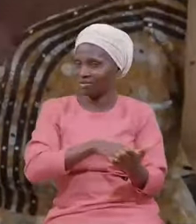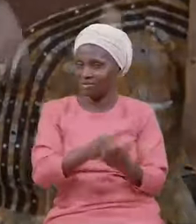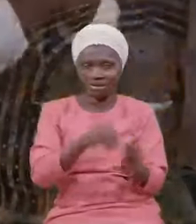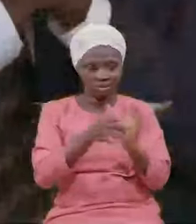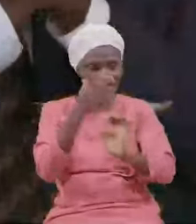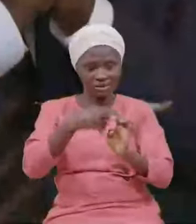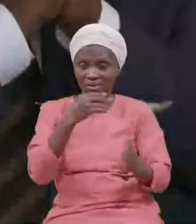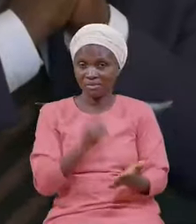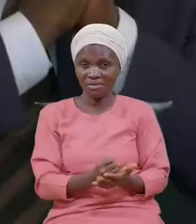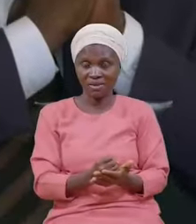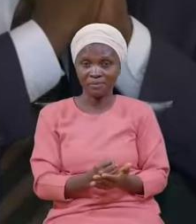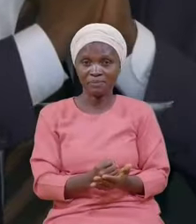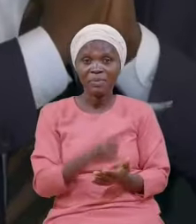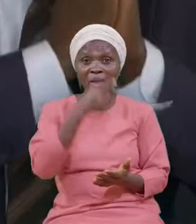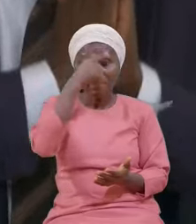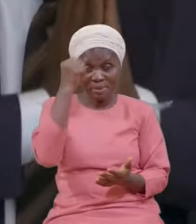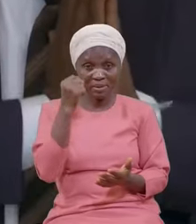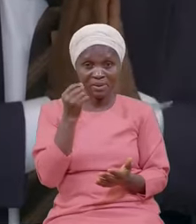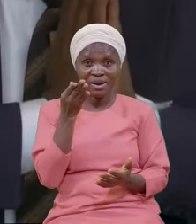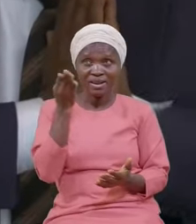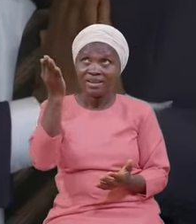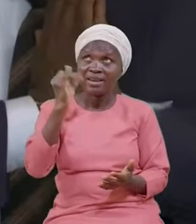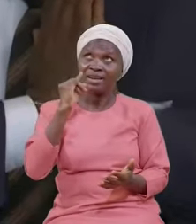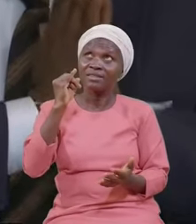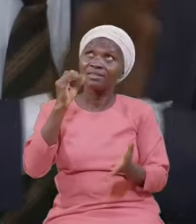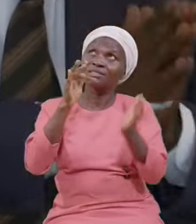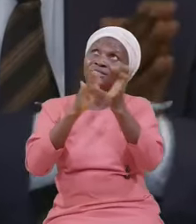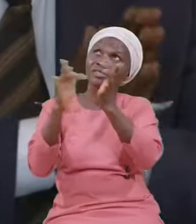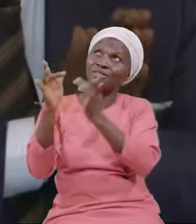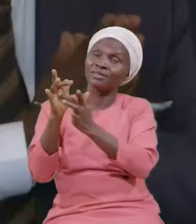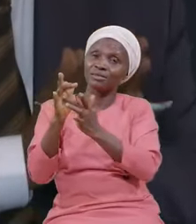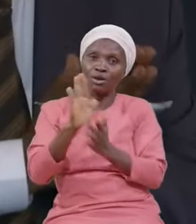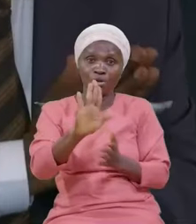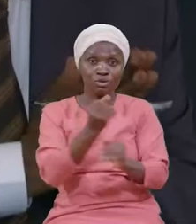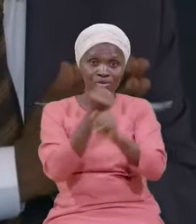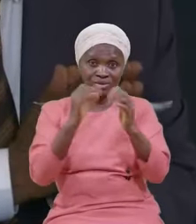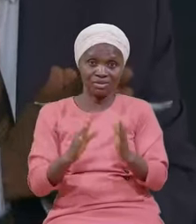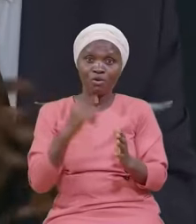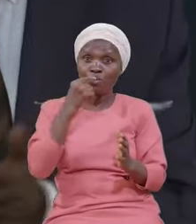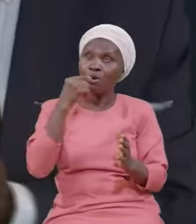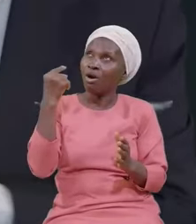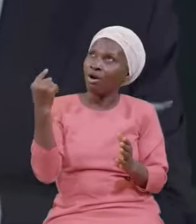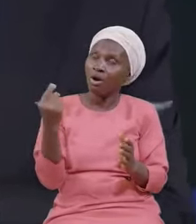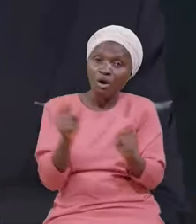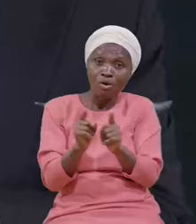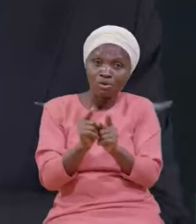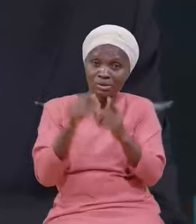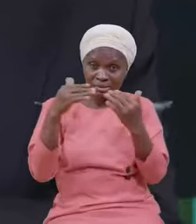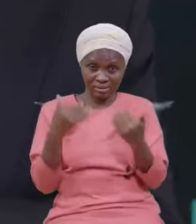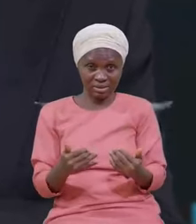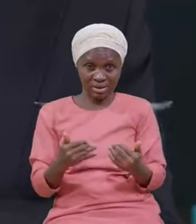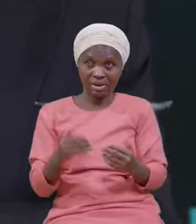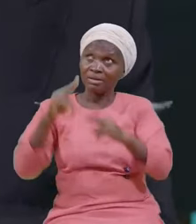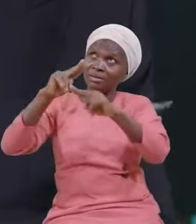t'évanouir parce qu'il y a le Jésus, le Sauveur, qui maintenant